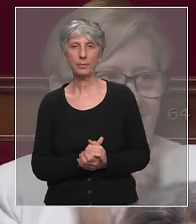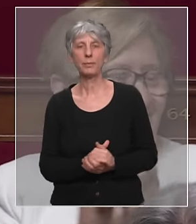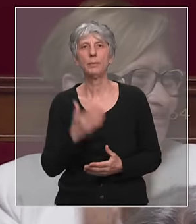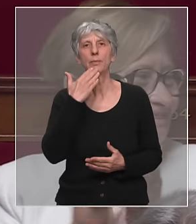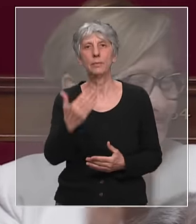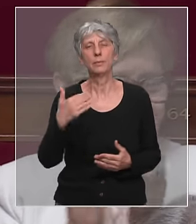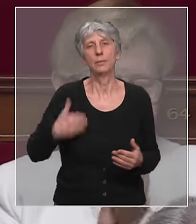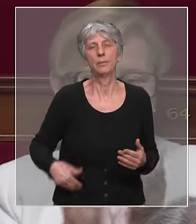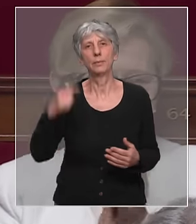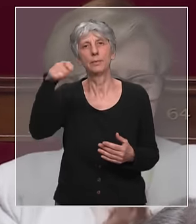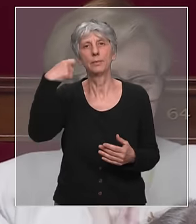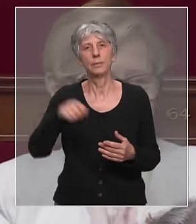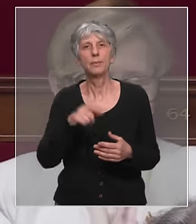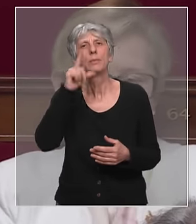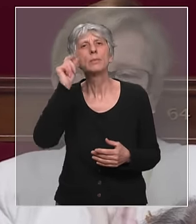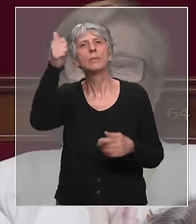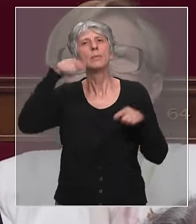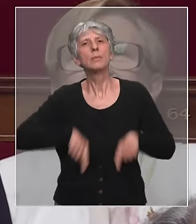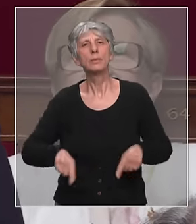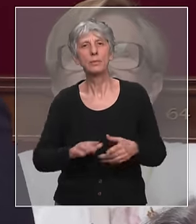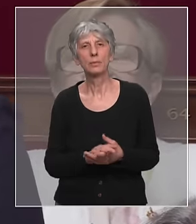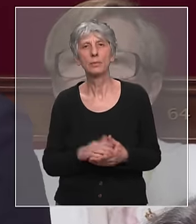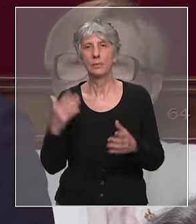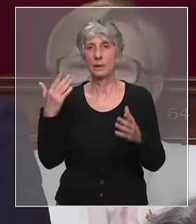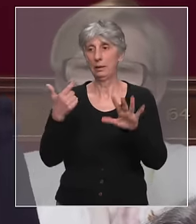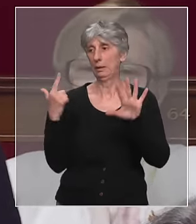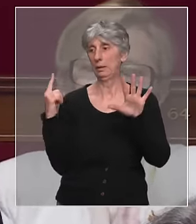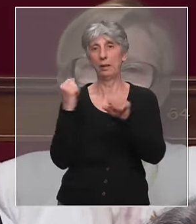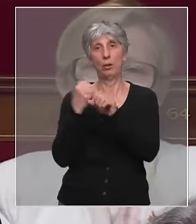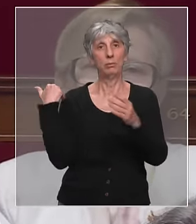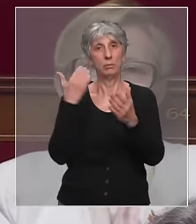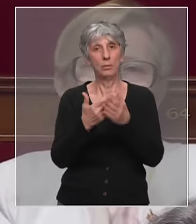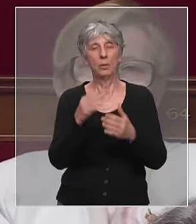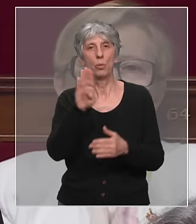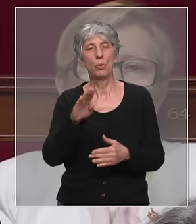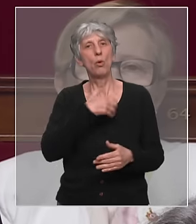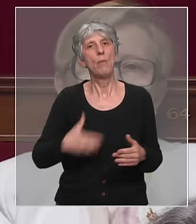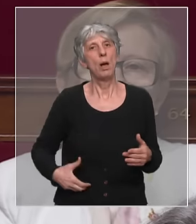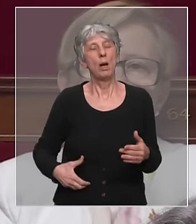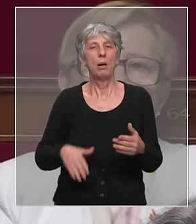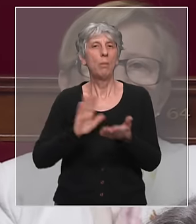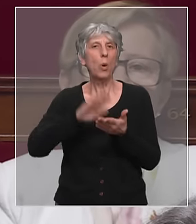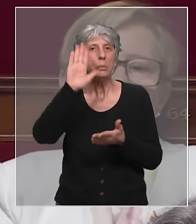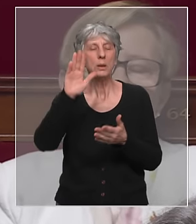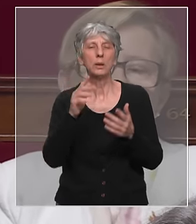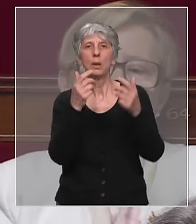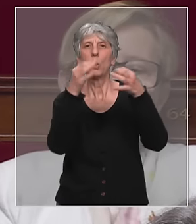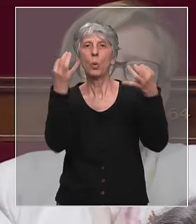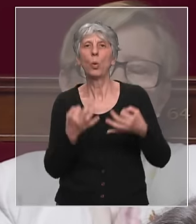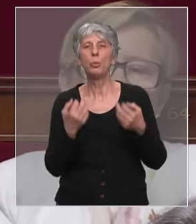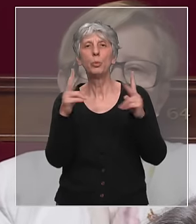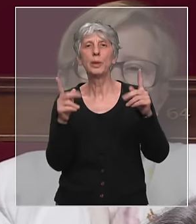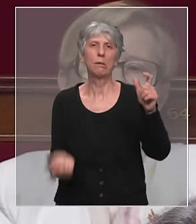Merci Madame la Présidente. Monsieur le Premier ministre, voilà 7 ans que Bruno Le Maire nous promet le rétablissement des comptes publics. Rappelons-nous,